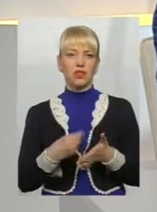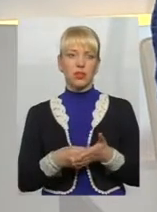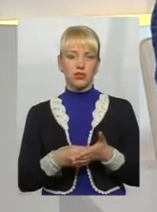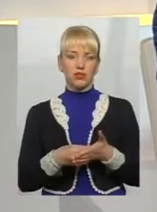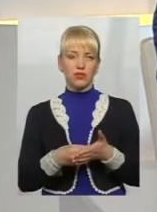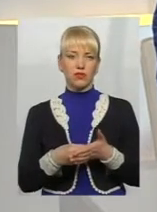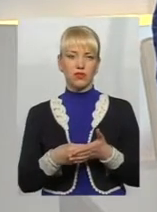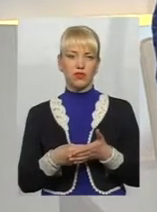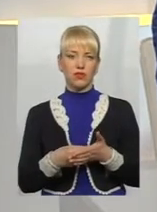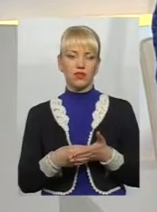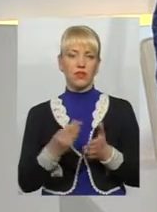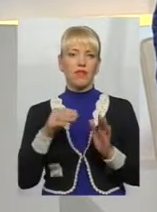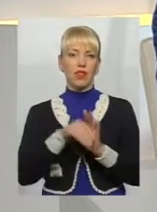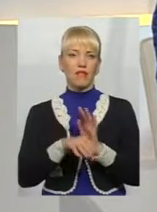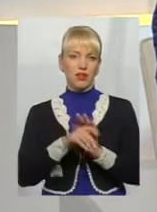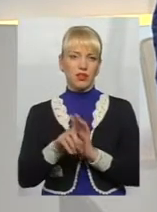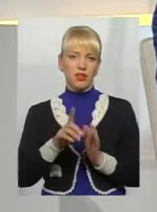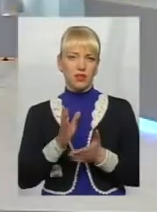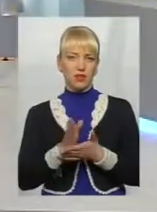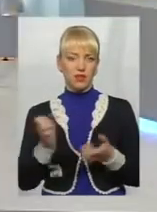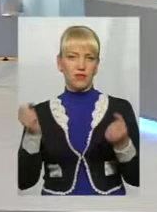ті фінансові вливання, які маємо на сьогодні?